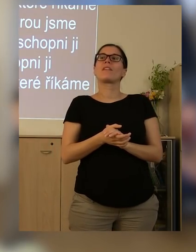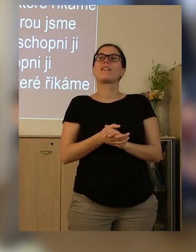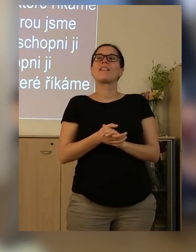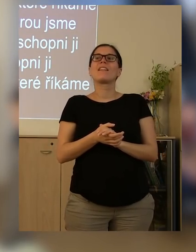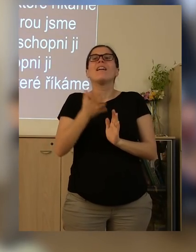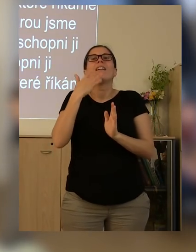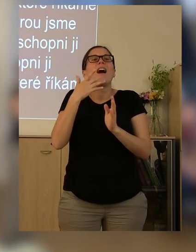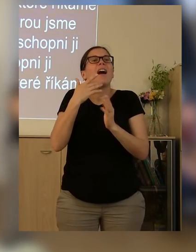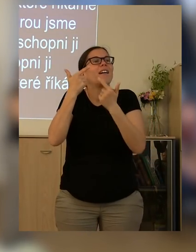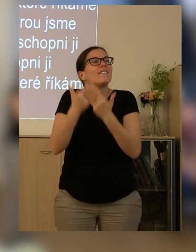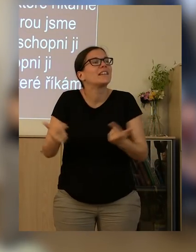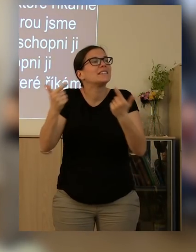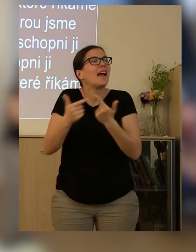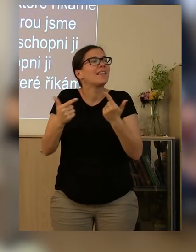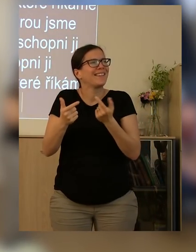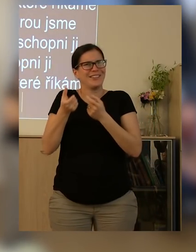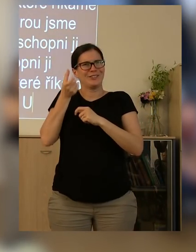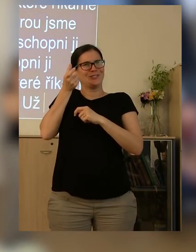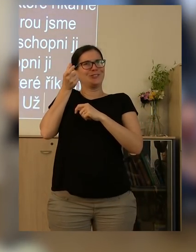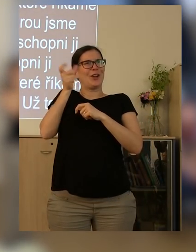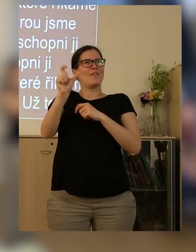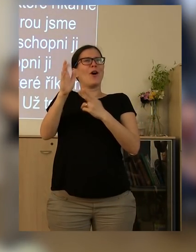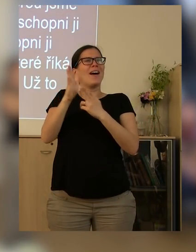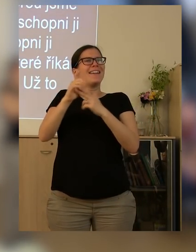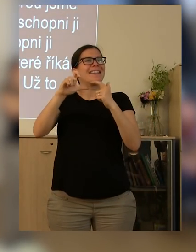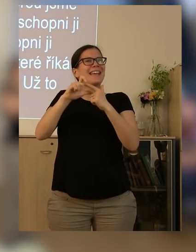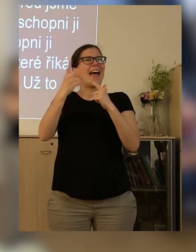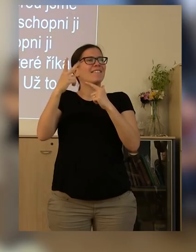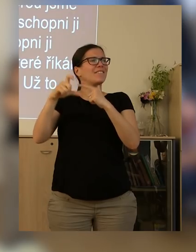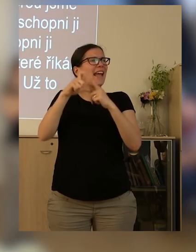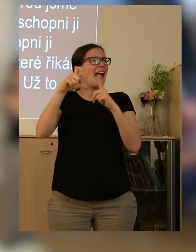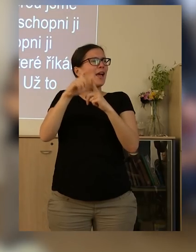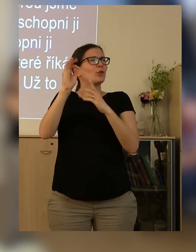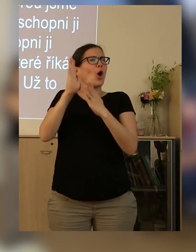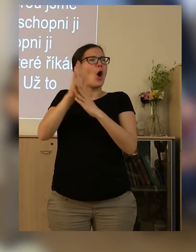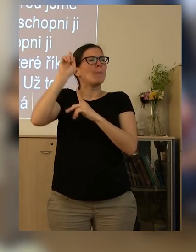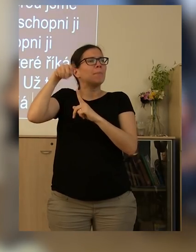co o ní říct? Už to slovo nevědomí říká, já nevím, co to je. Nevím, co to je.